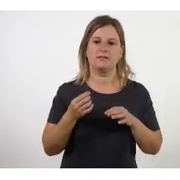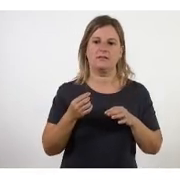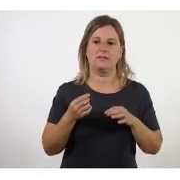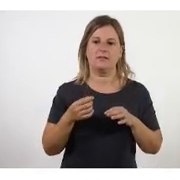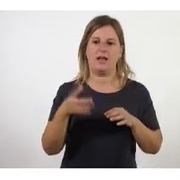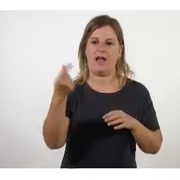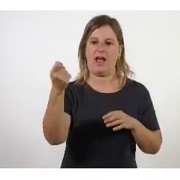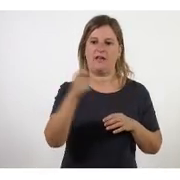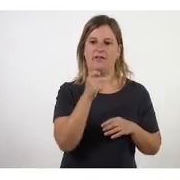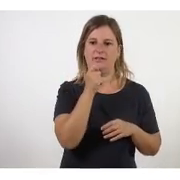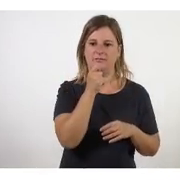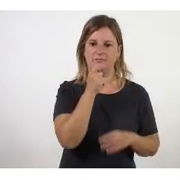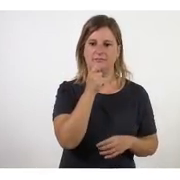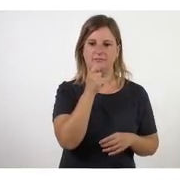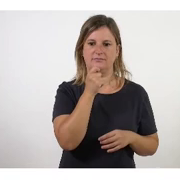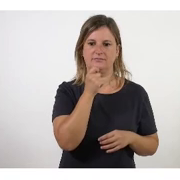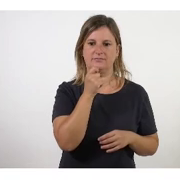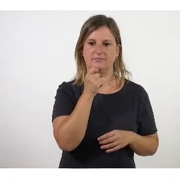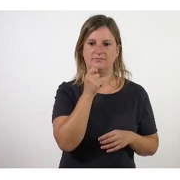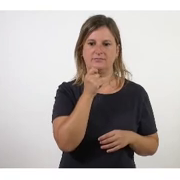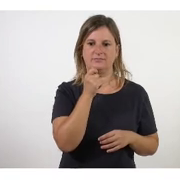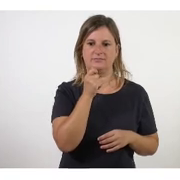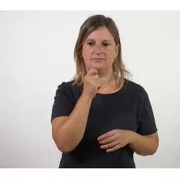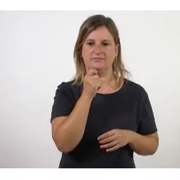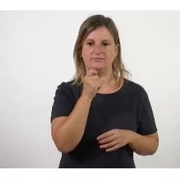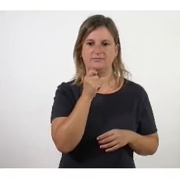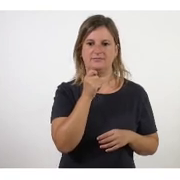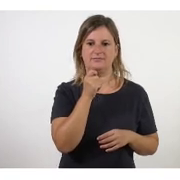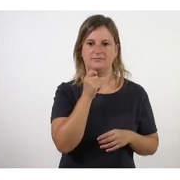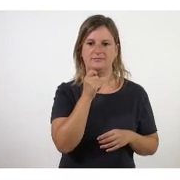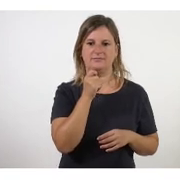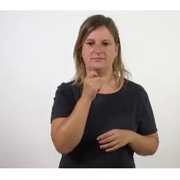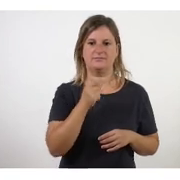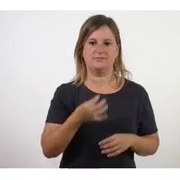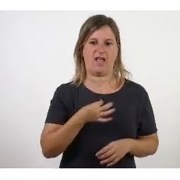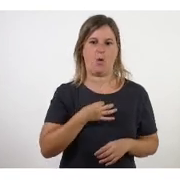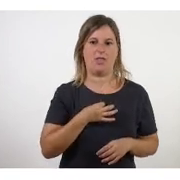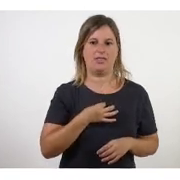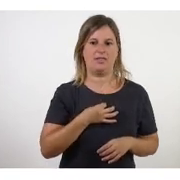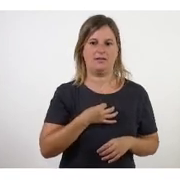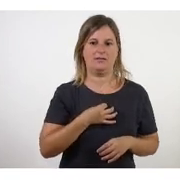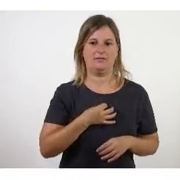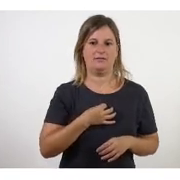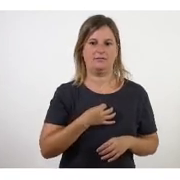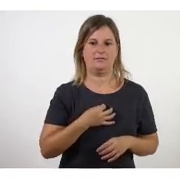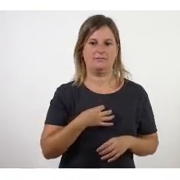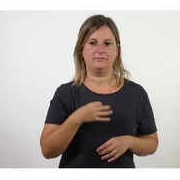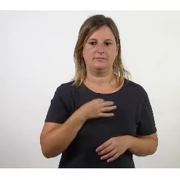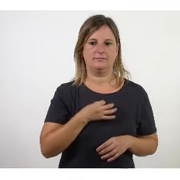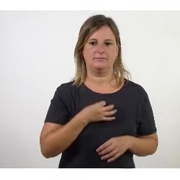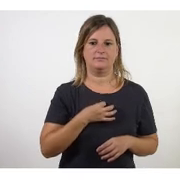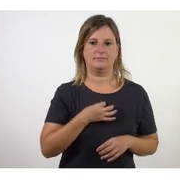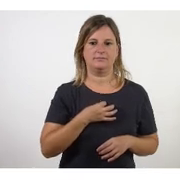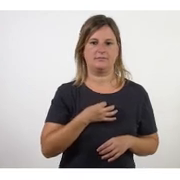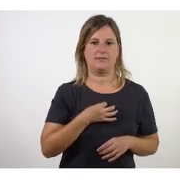persona, espero que no em mateu per el que estic fent, i que se l'aguanti, veieu? Estic fent així una mica estirat, que